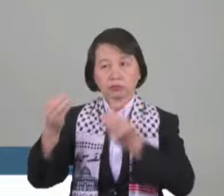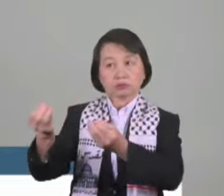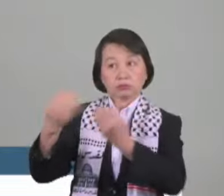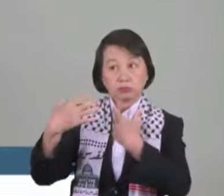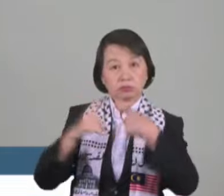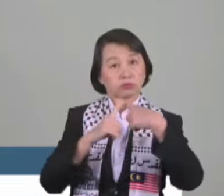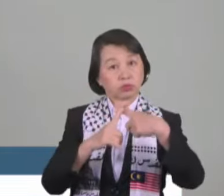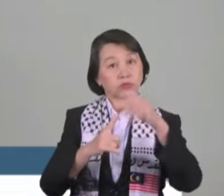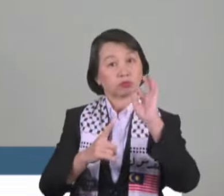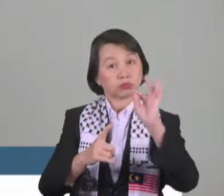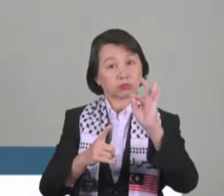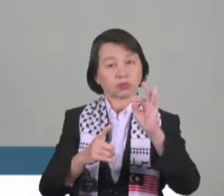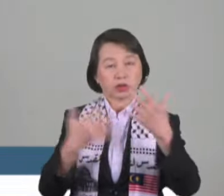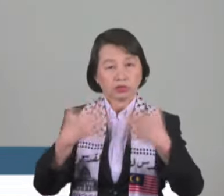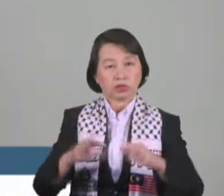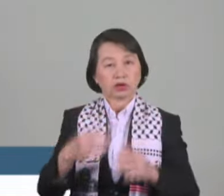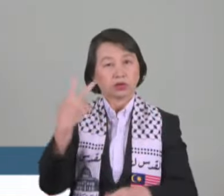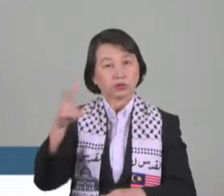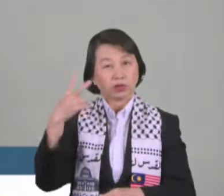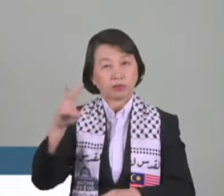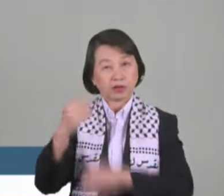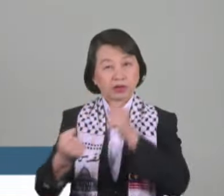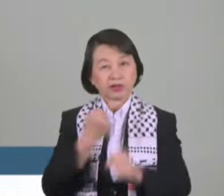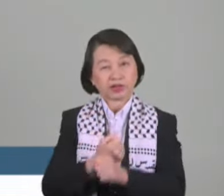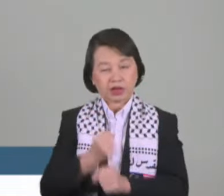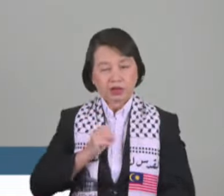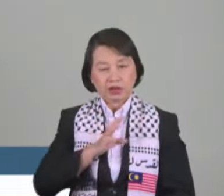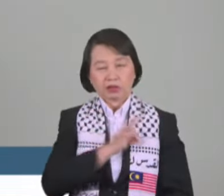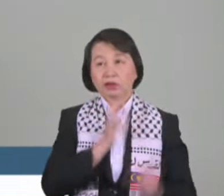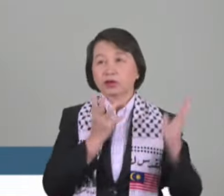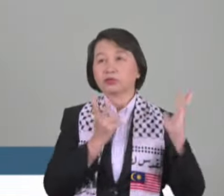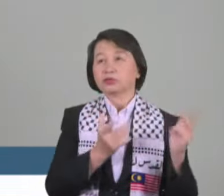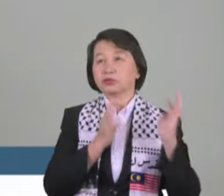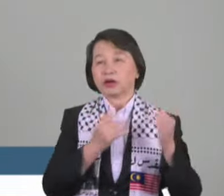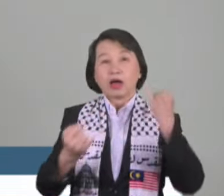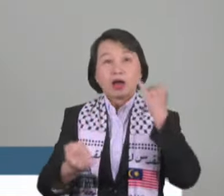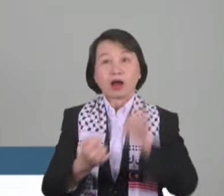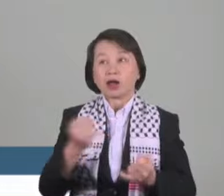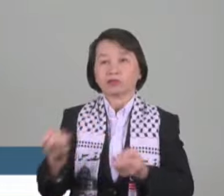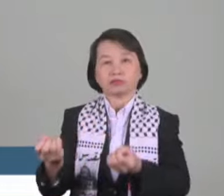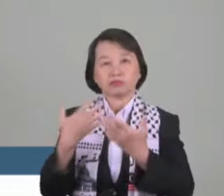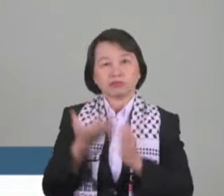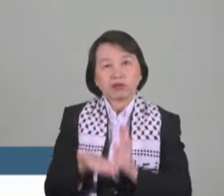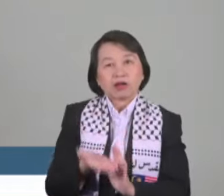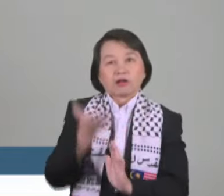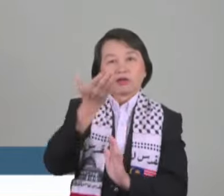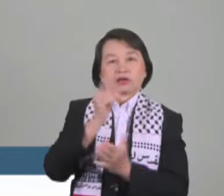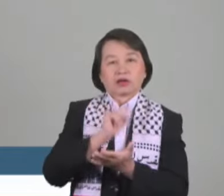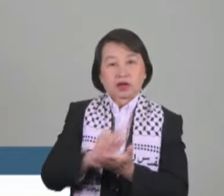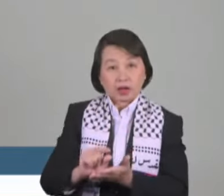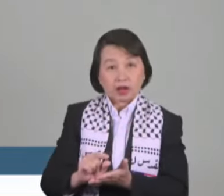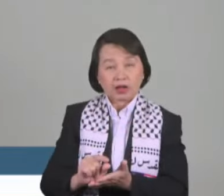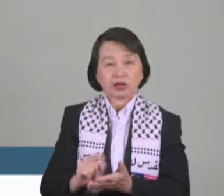telah disampaikan sebentar tadi. Setelah 12 tahun penjawat awam nantikan, akhirnya telah dimaklumkan sebentar tadi, dan kita berharap